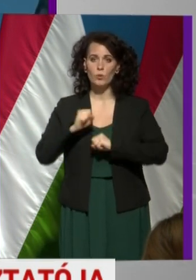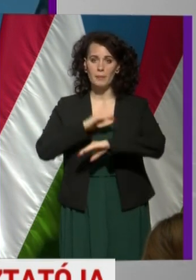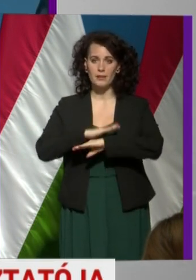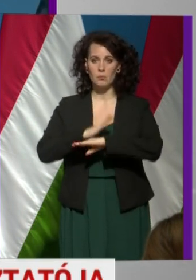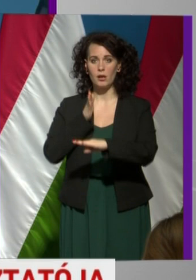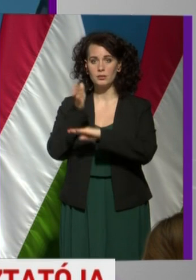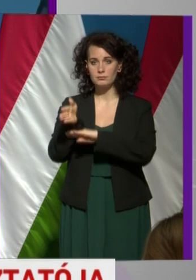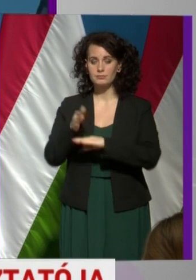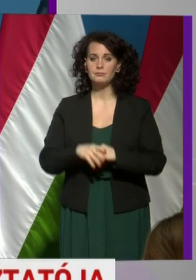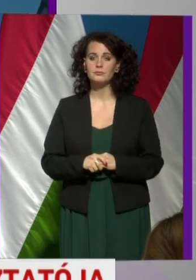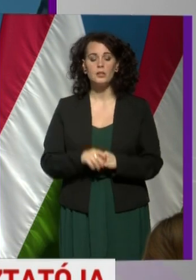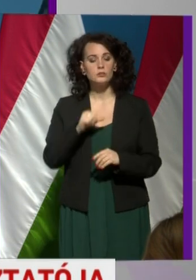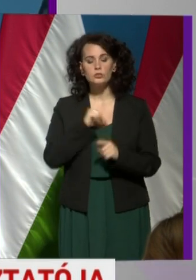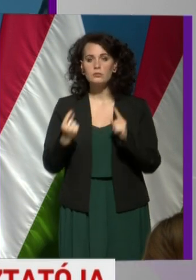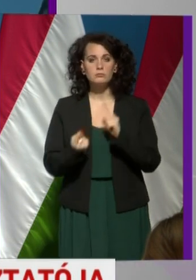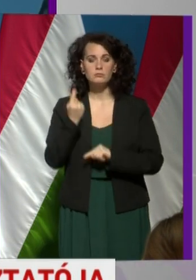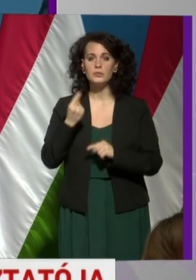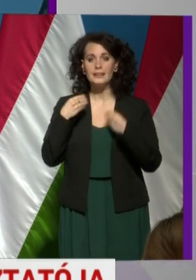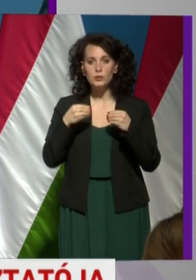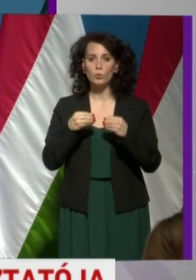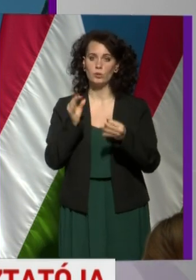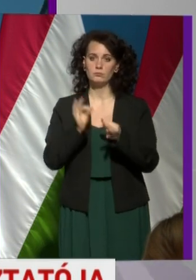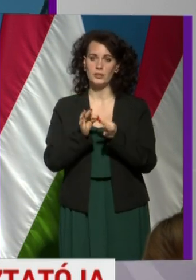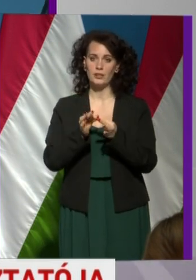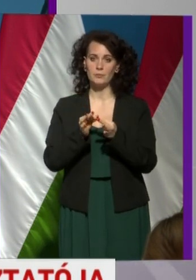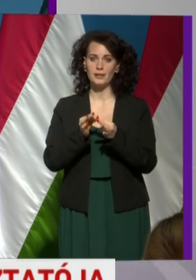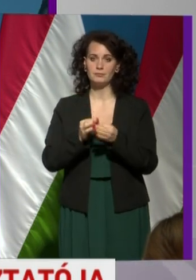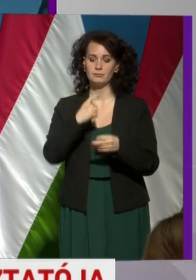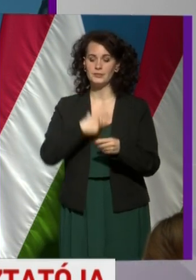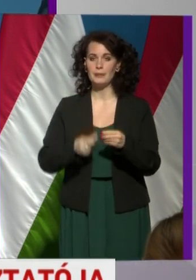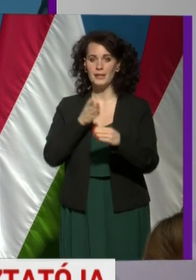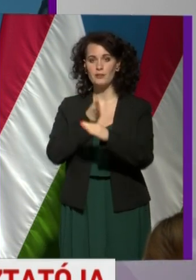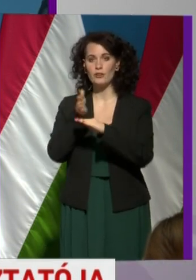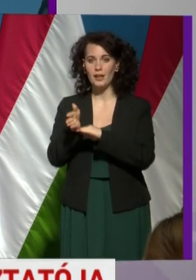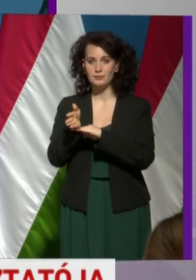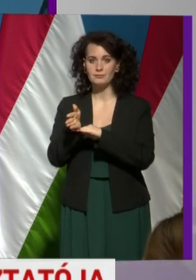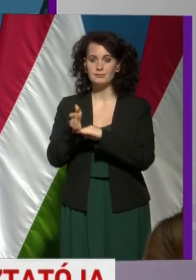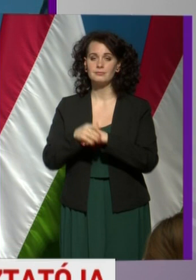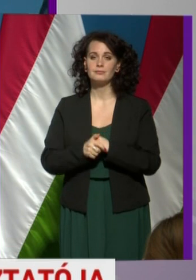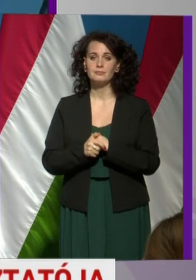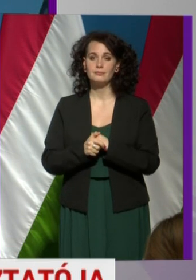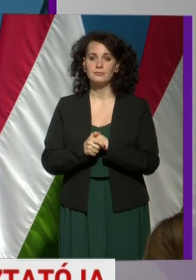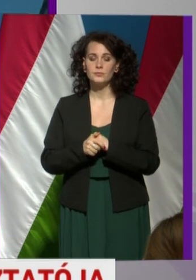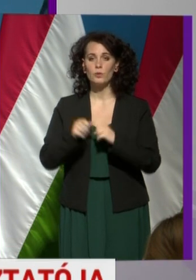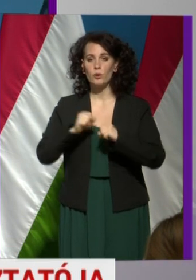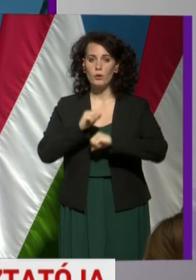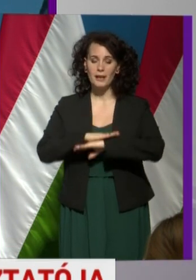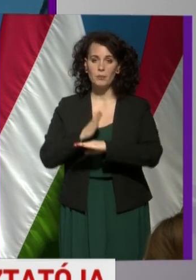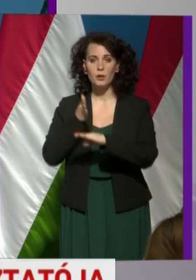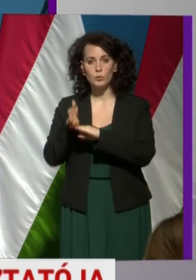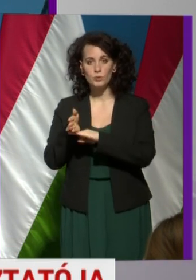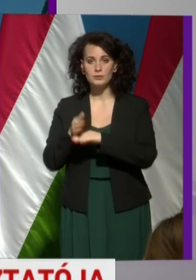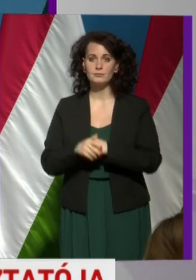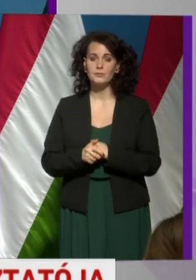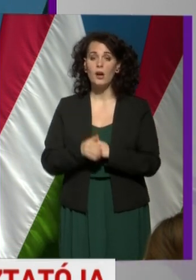kormányablokokhoz, és csak rendkívül indokolt esetben keressék fel úgy személyesen az okmányirodát, hogy a kormányablokot, hogy